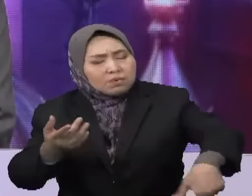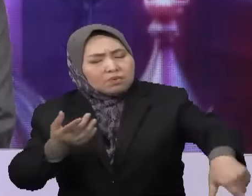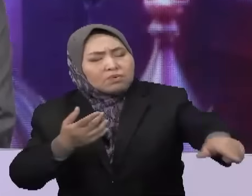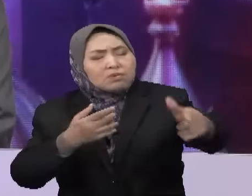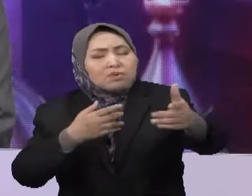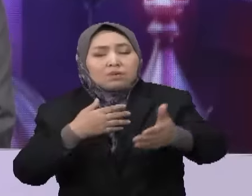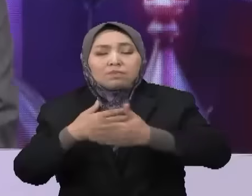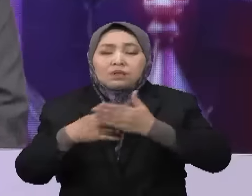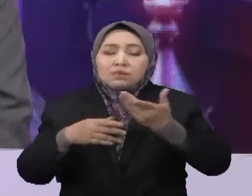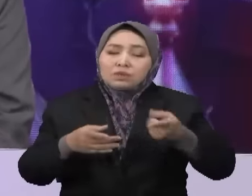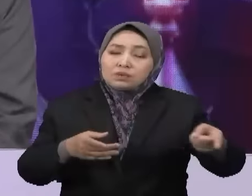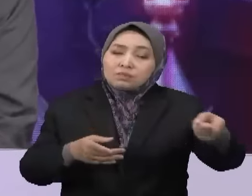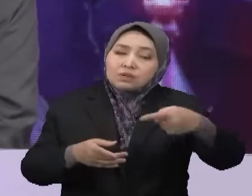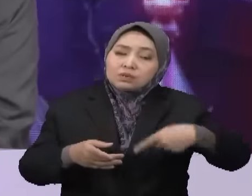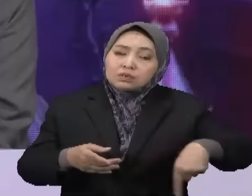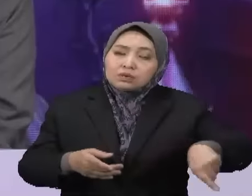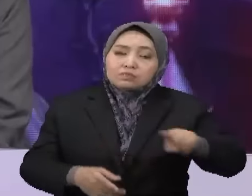إليهم